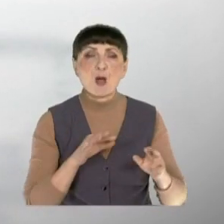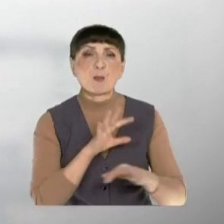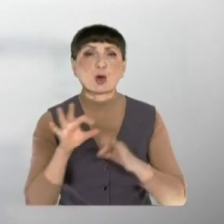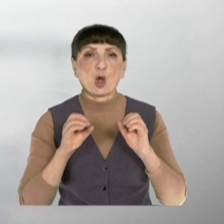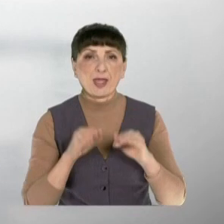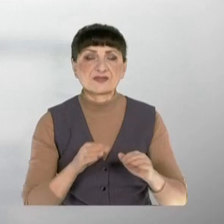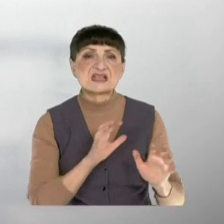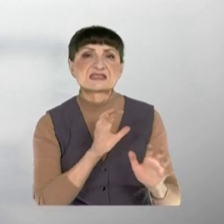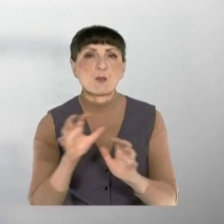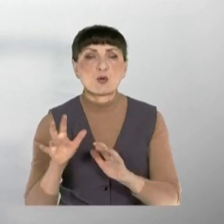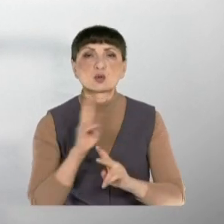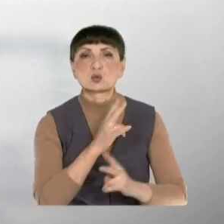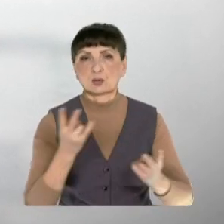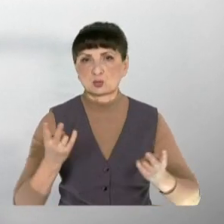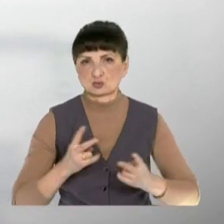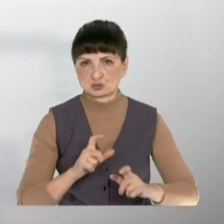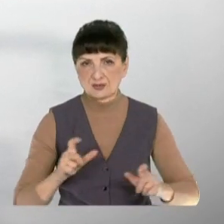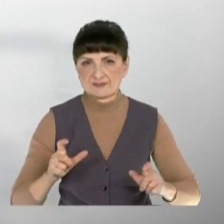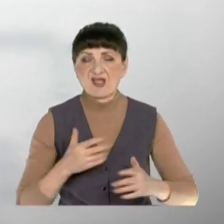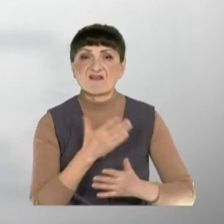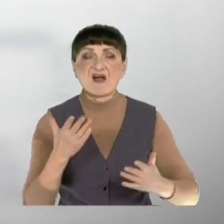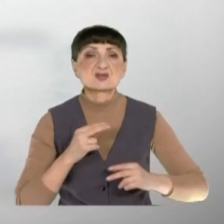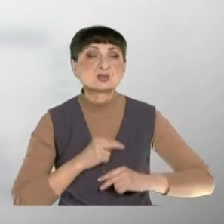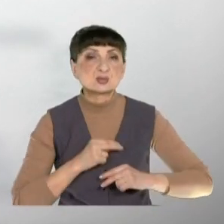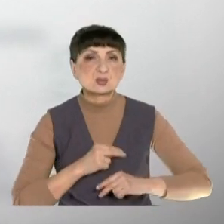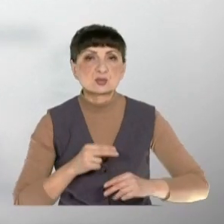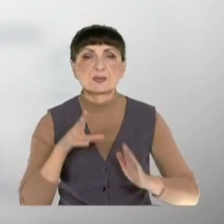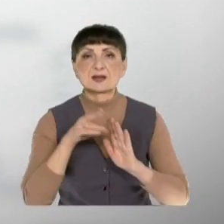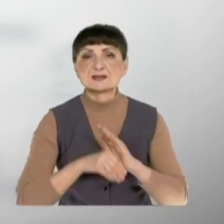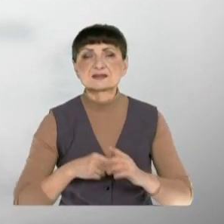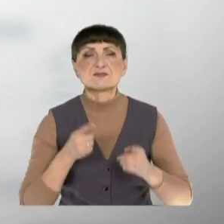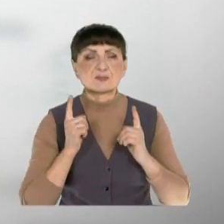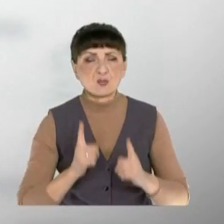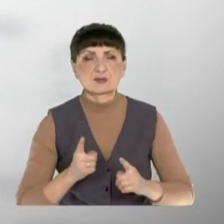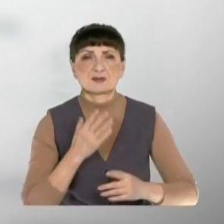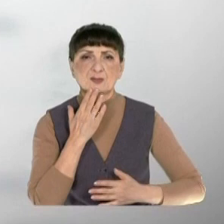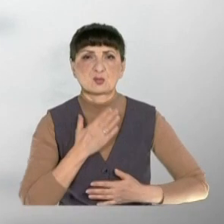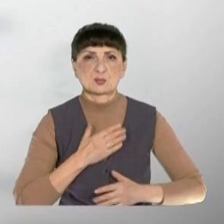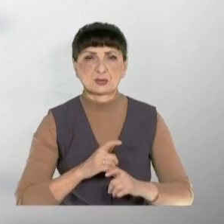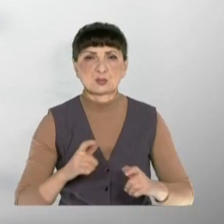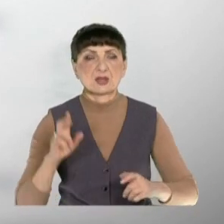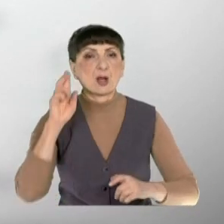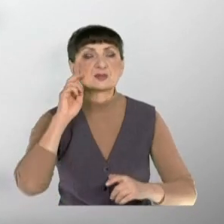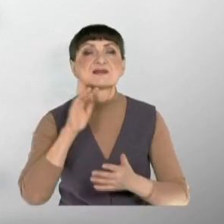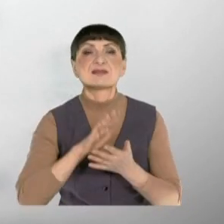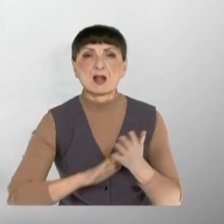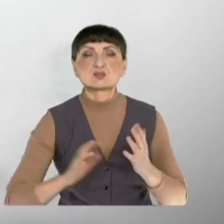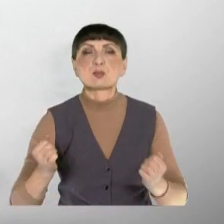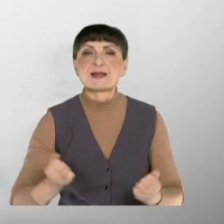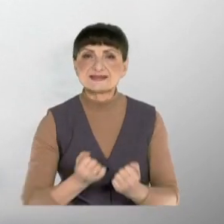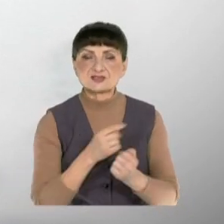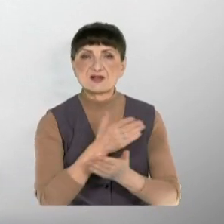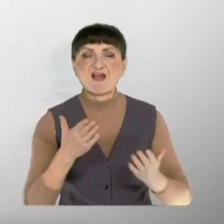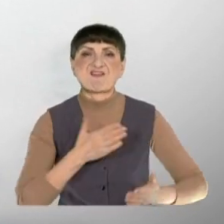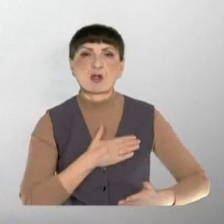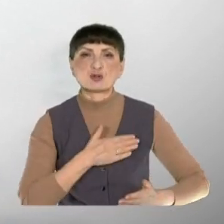о нуждающихся. В вашей созидательной деятельности проявляется подлинный патриотизм. Государство и впредь будет поддерживать